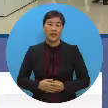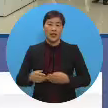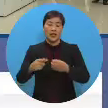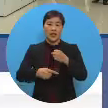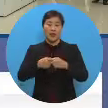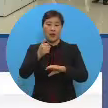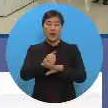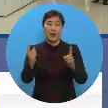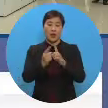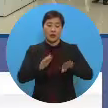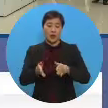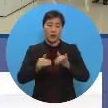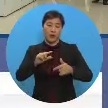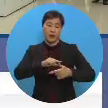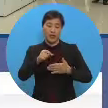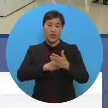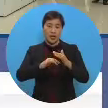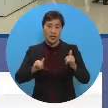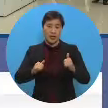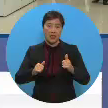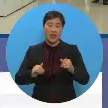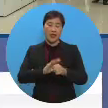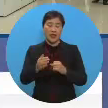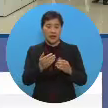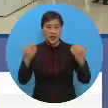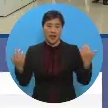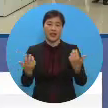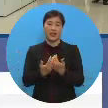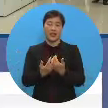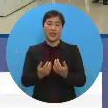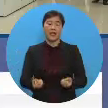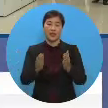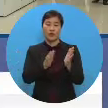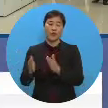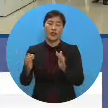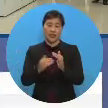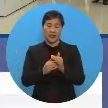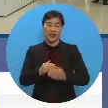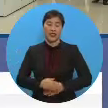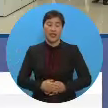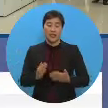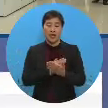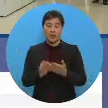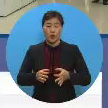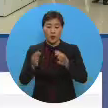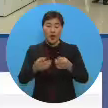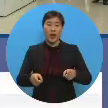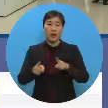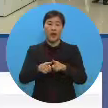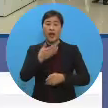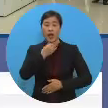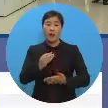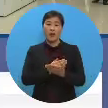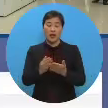연말 연시를 앞두고 전남 도민 명예 기자들이 온정 가득한 행사를 마련했습니다. 나눔과 기부가 함께한 도민 명예 기자